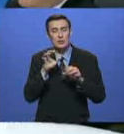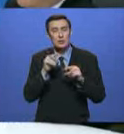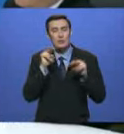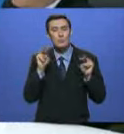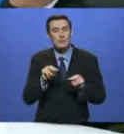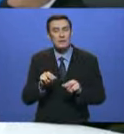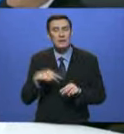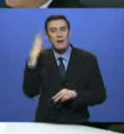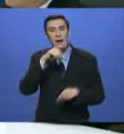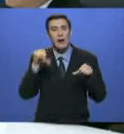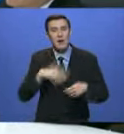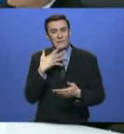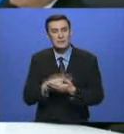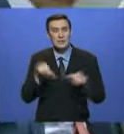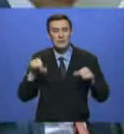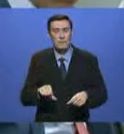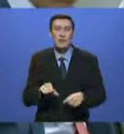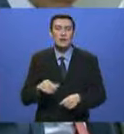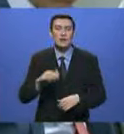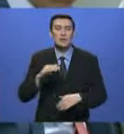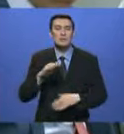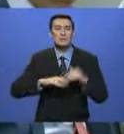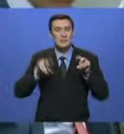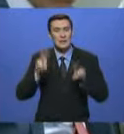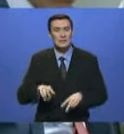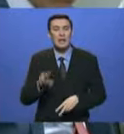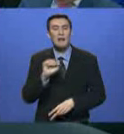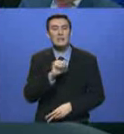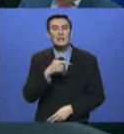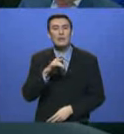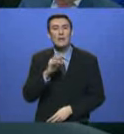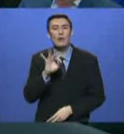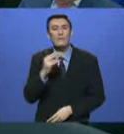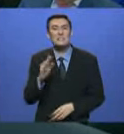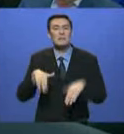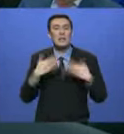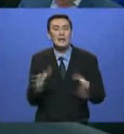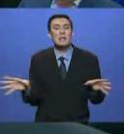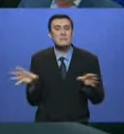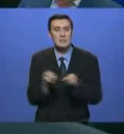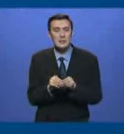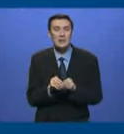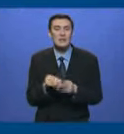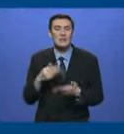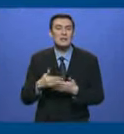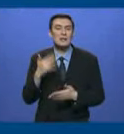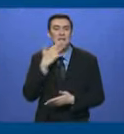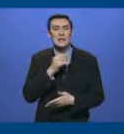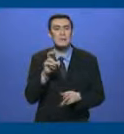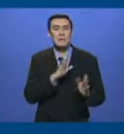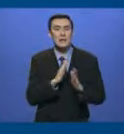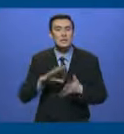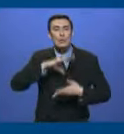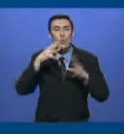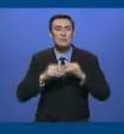прав. Главный научный сотрудник Института языкознания Александр Граковец предлагает объединить достояние Национальной библиотеки и создать